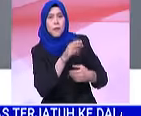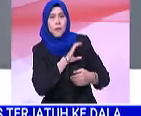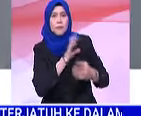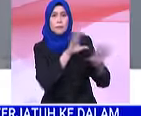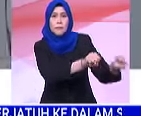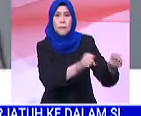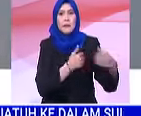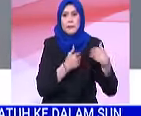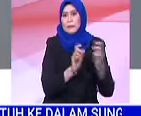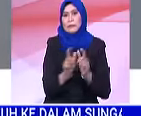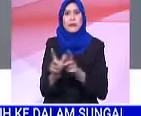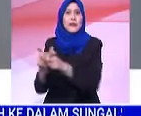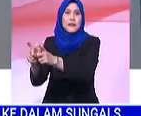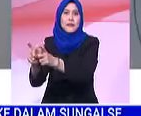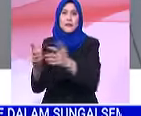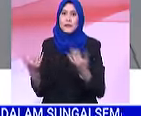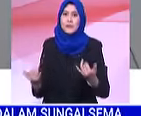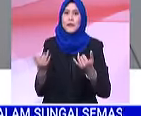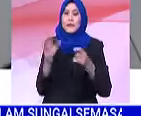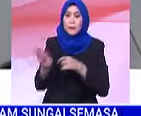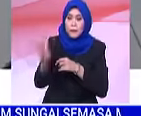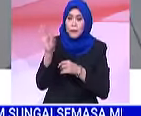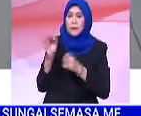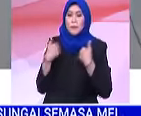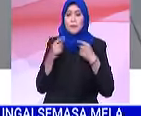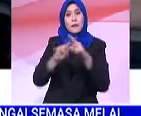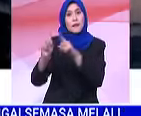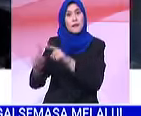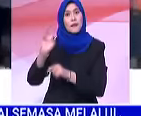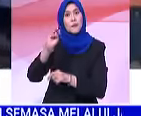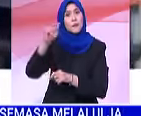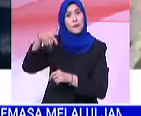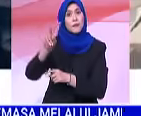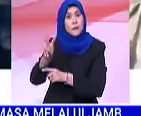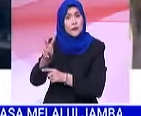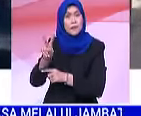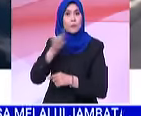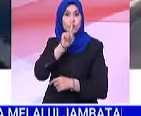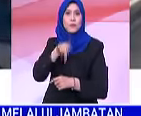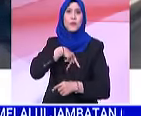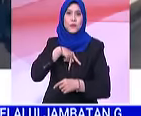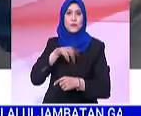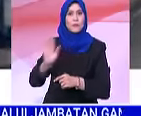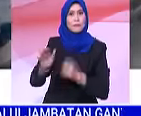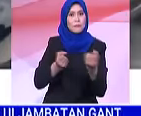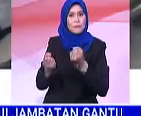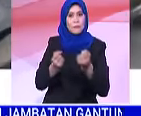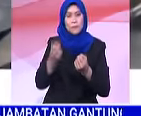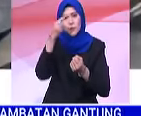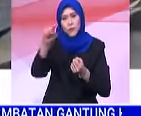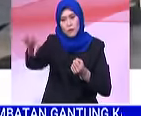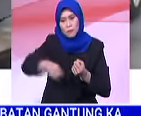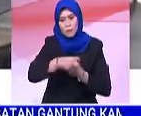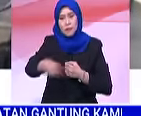APMM. Anggota obhas turut menemukan 6 kenderaan pelbagai guna MPV disyaki milik kumpulan penyeludup itu untuk